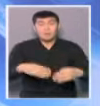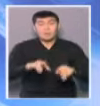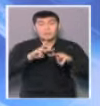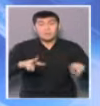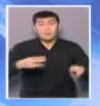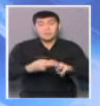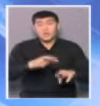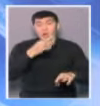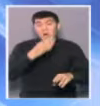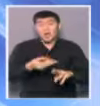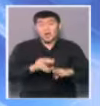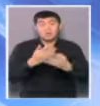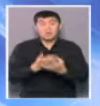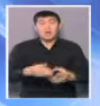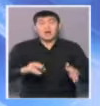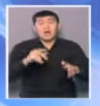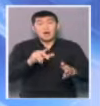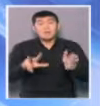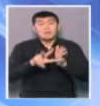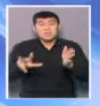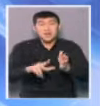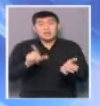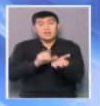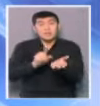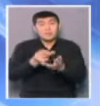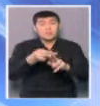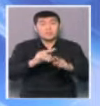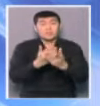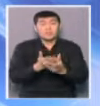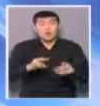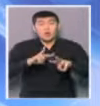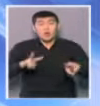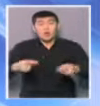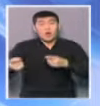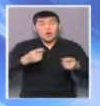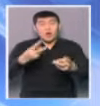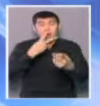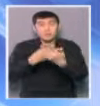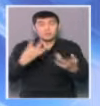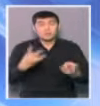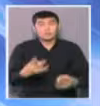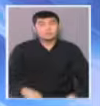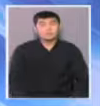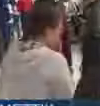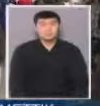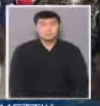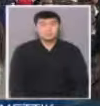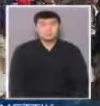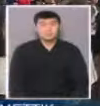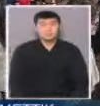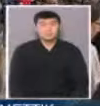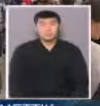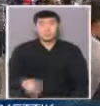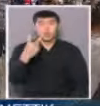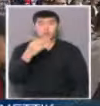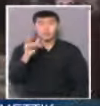Premier-ministerge savol joldagan olar, salık pen zeynetaka audarımdarını jalpı hükümettik dengeyde baklau kerek dep otur. Елде 200